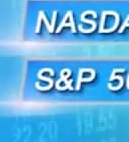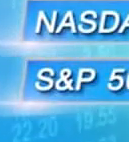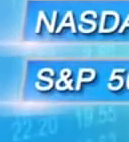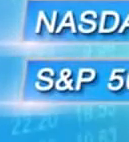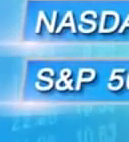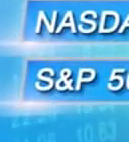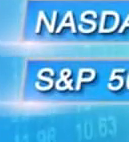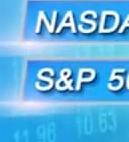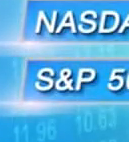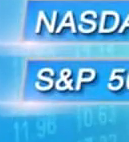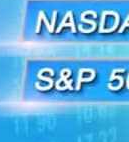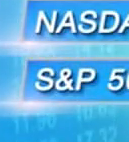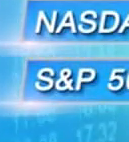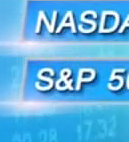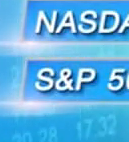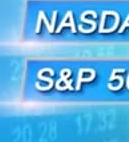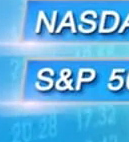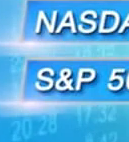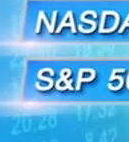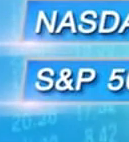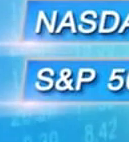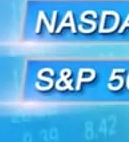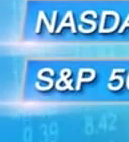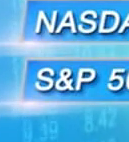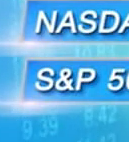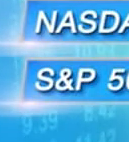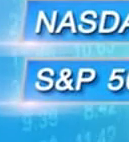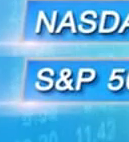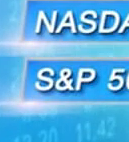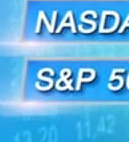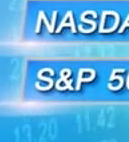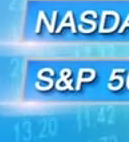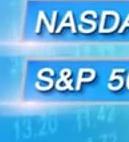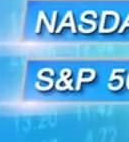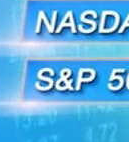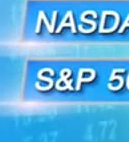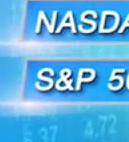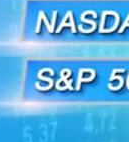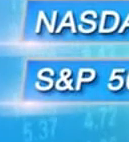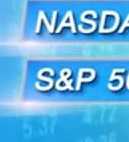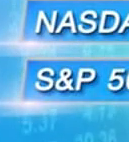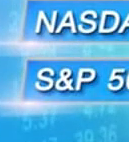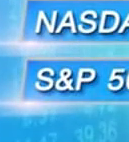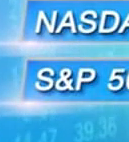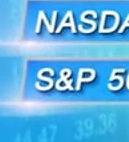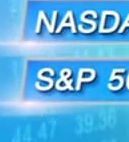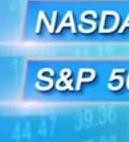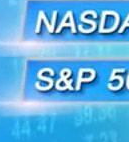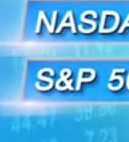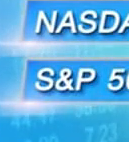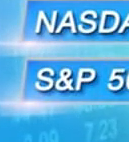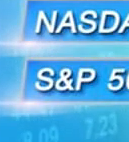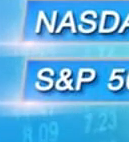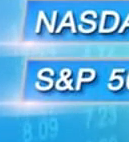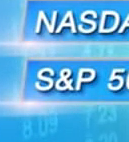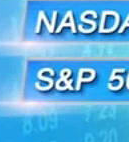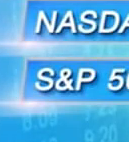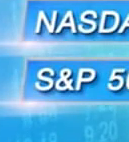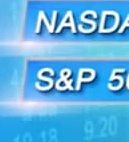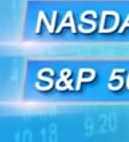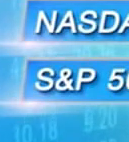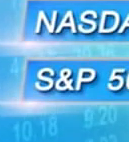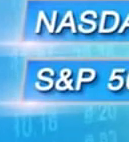ดัชนีนักแจกลดลง 11.04จุดและs&p 500ลดลง 8จุด 5จุด